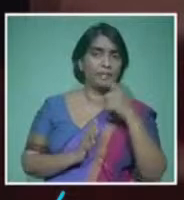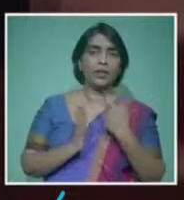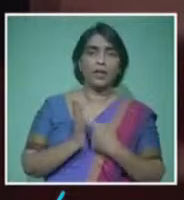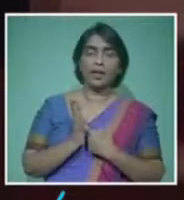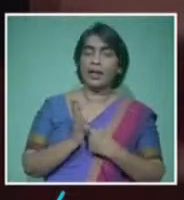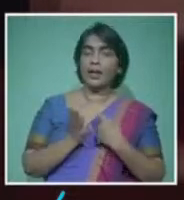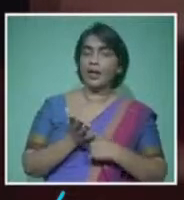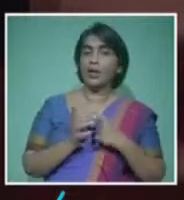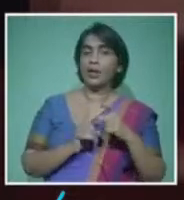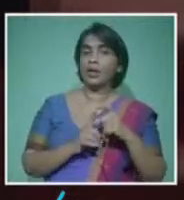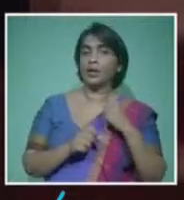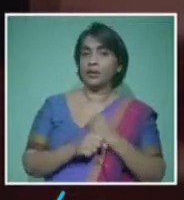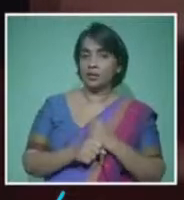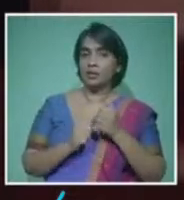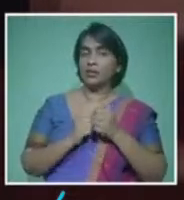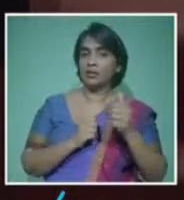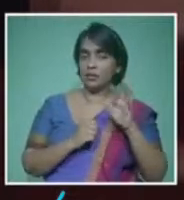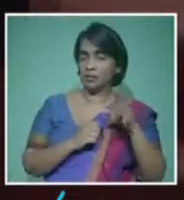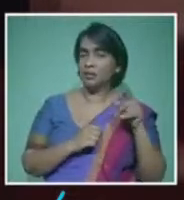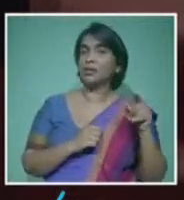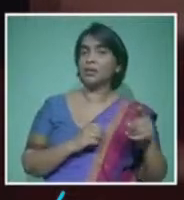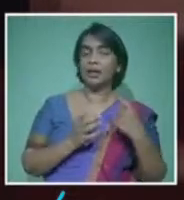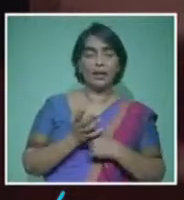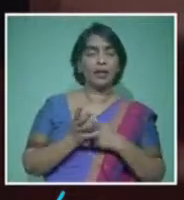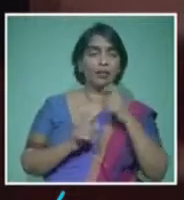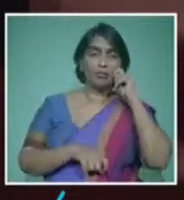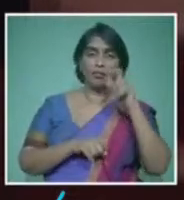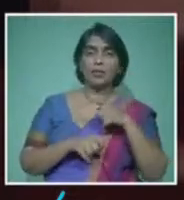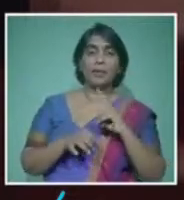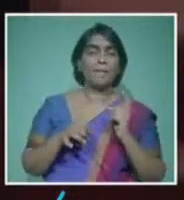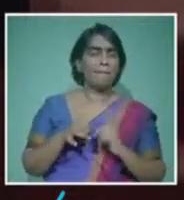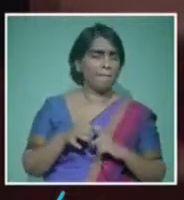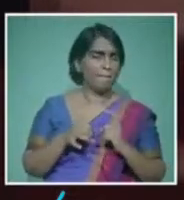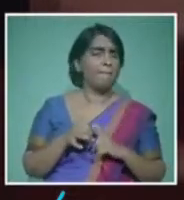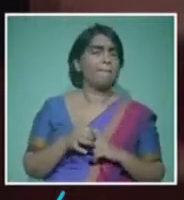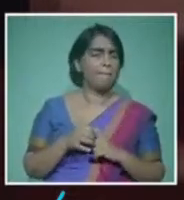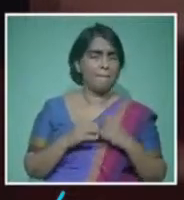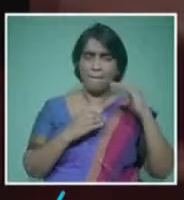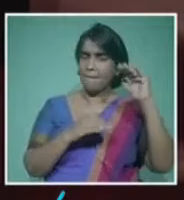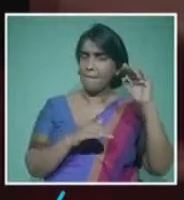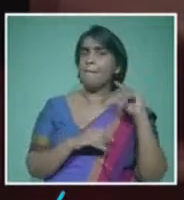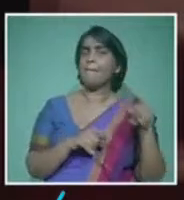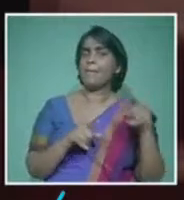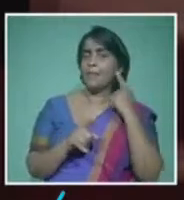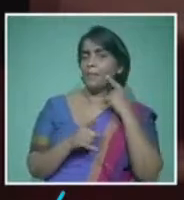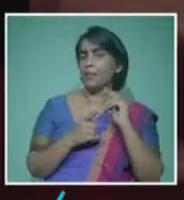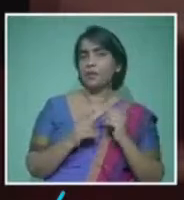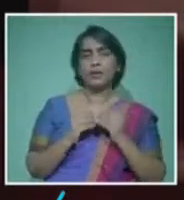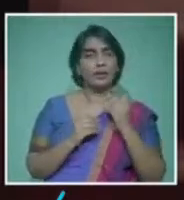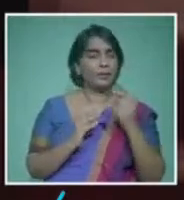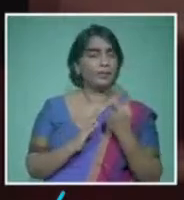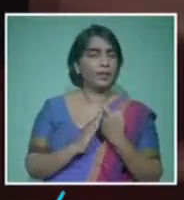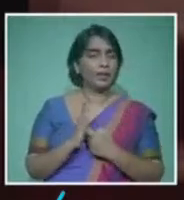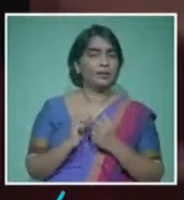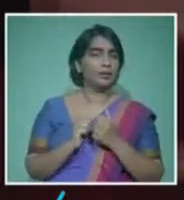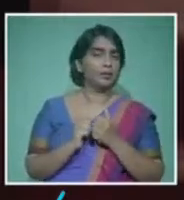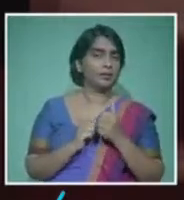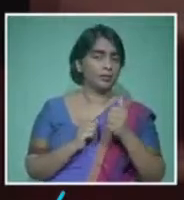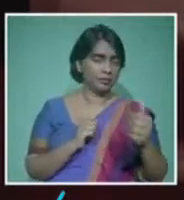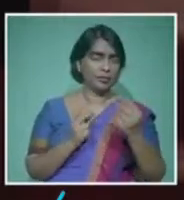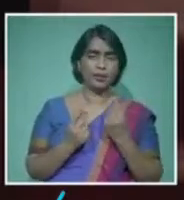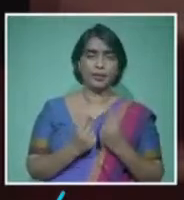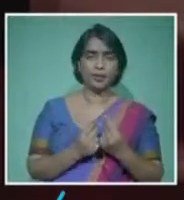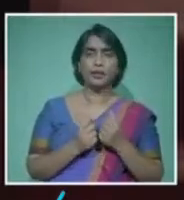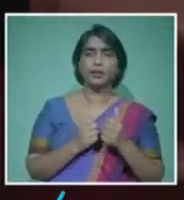අධ්‍යක්ෂ ජනරාල්තුමාගේ මෙහෙයුම යටතේ රේගු නිලධාරීන් විසින් මෙම ප්‍රශ්නගත ආනයනික භාණ්ඩ සම්බන්ධයෙන් ඉදිරි නීත්‍යානුකූල ක්‍රියාමාර්ග